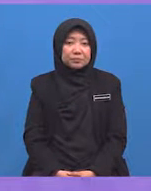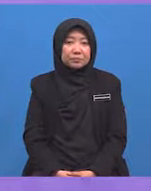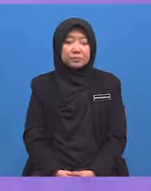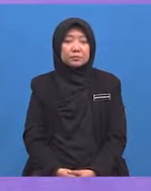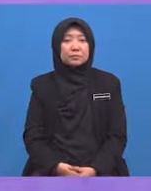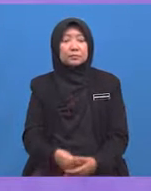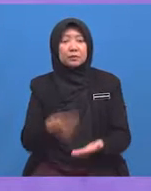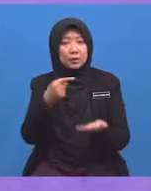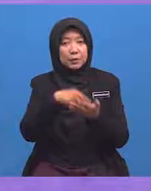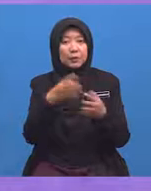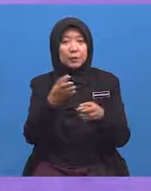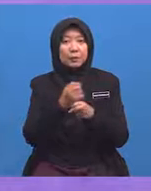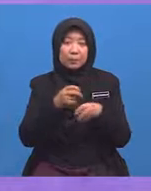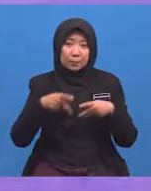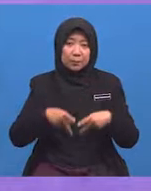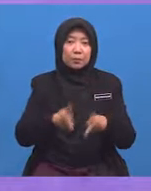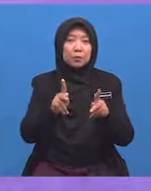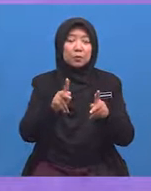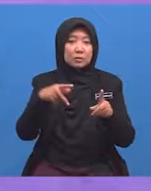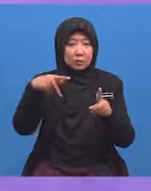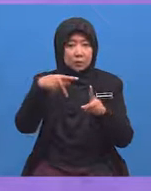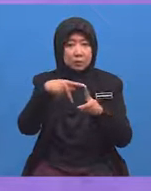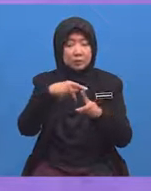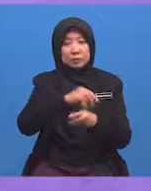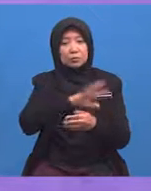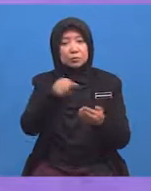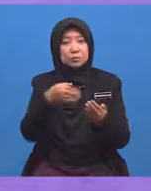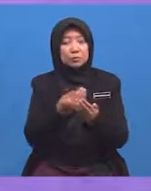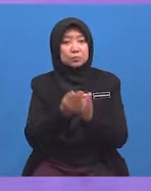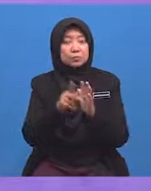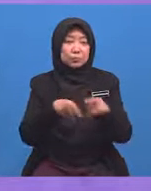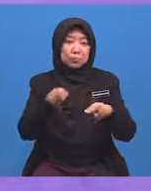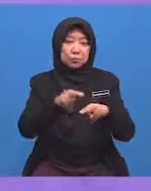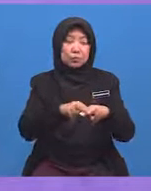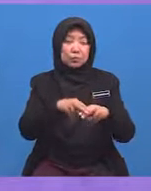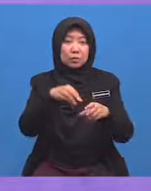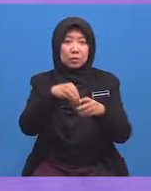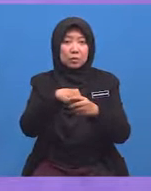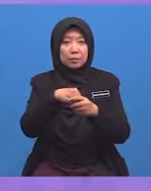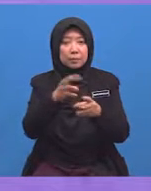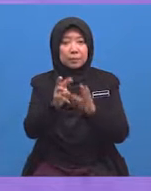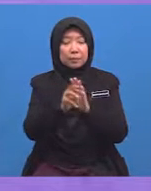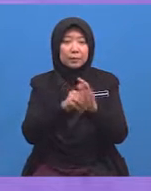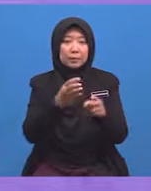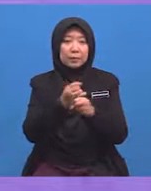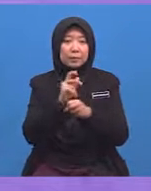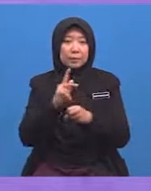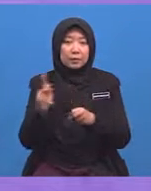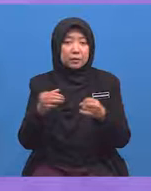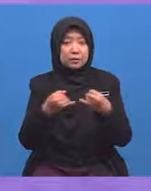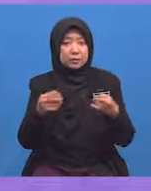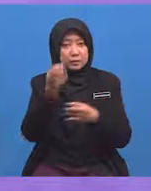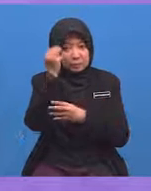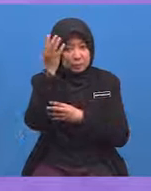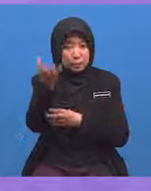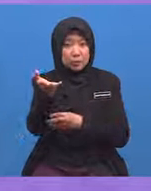Hal ini dapat memberi peluang kepada semua penduduk dalam mendapatkan pelbagai jenis